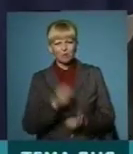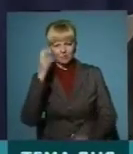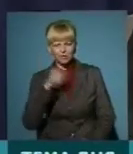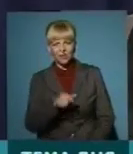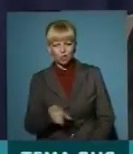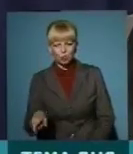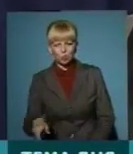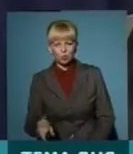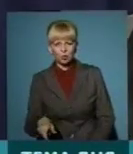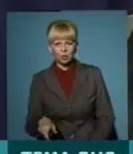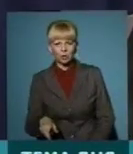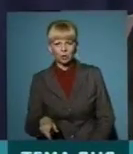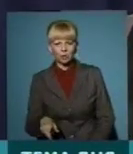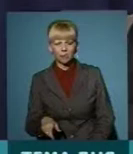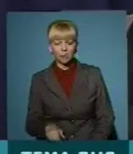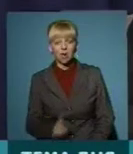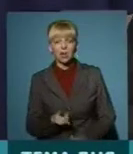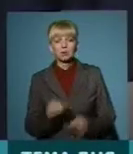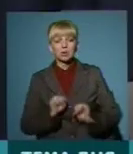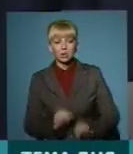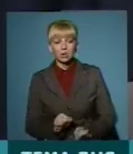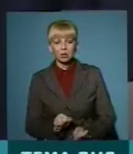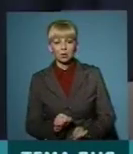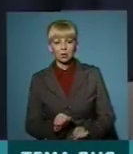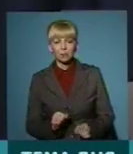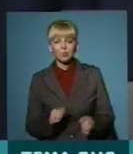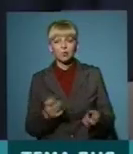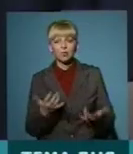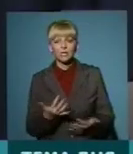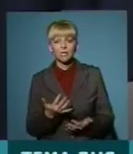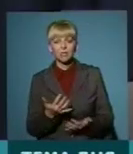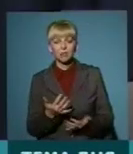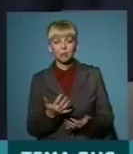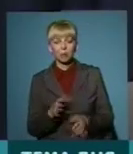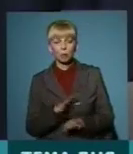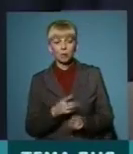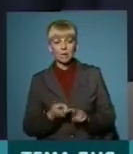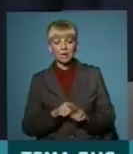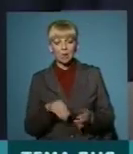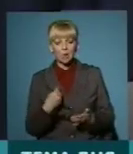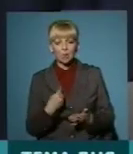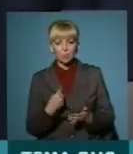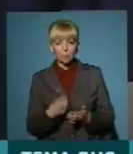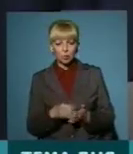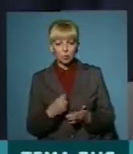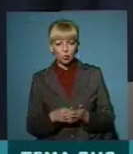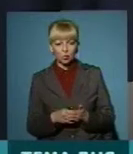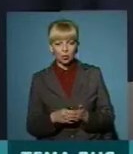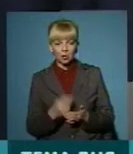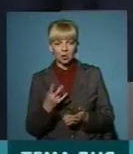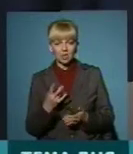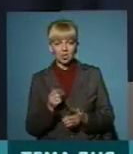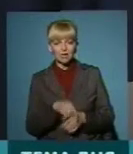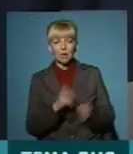чернобыльцах. Хто не може захищатися. Тобто до цього часу, скільки був от такий бюджет, скажімо, на